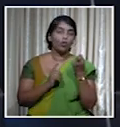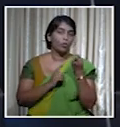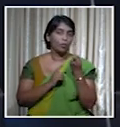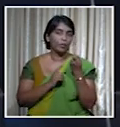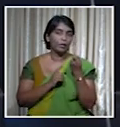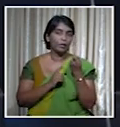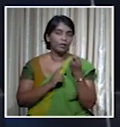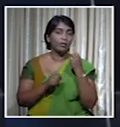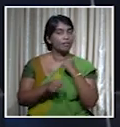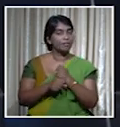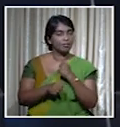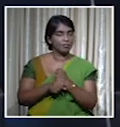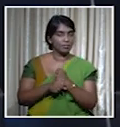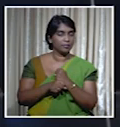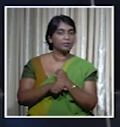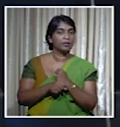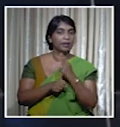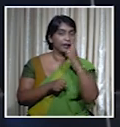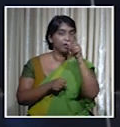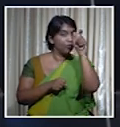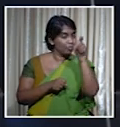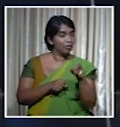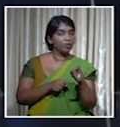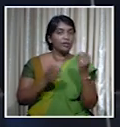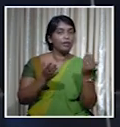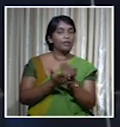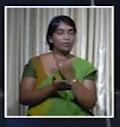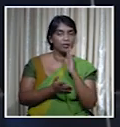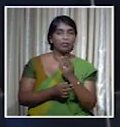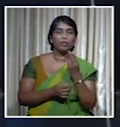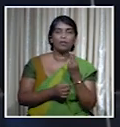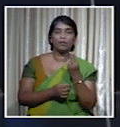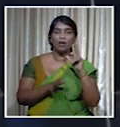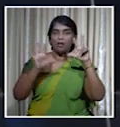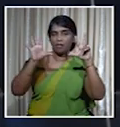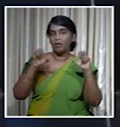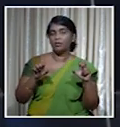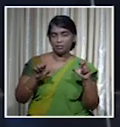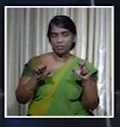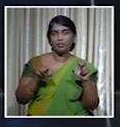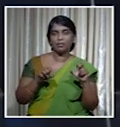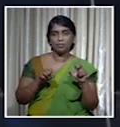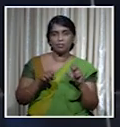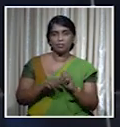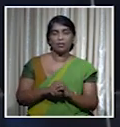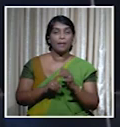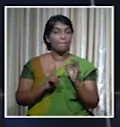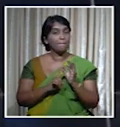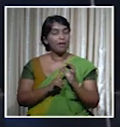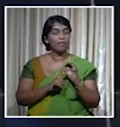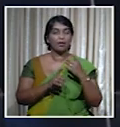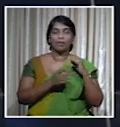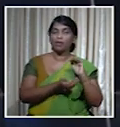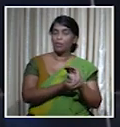ගත්තොත් රජයෙන් එක් පුද්ගලයෙකුට වෙන් කරලා තියෙන්නේ රුපියල් 8000ක් විතර. පෞද්ගලික